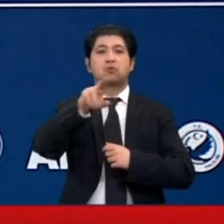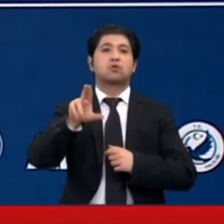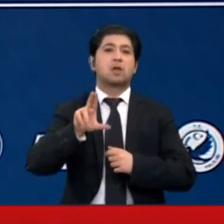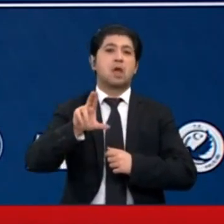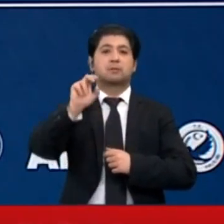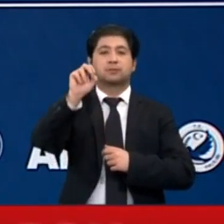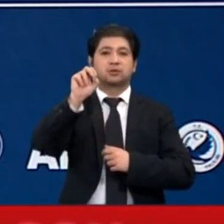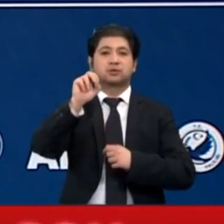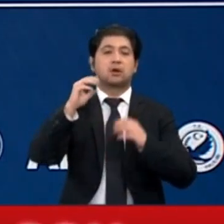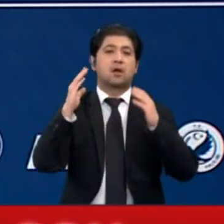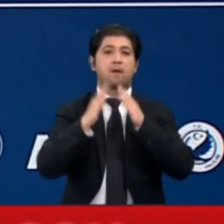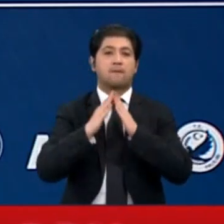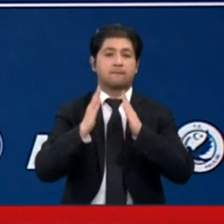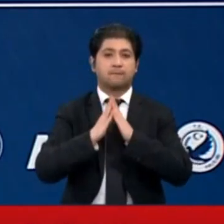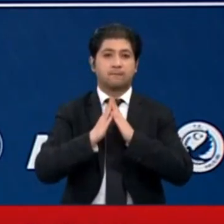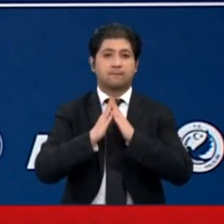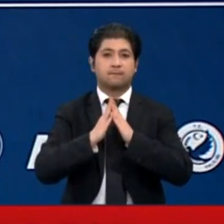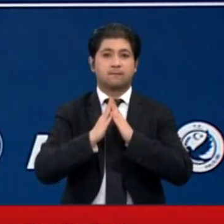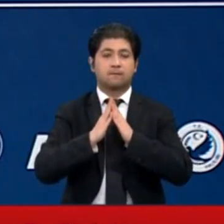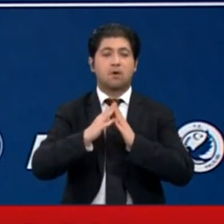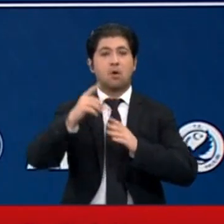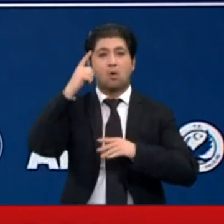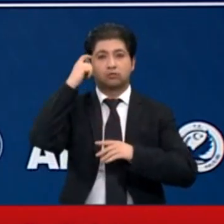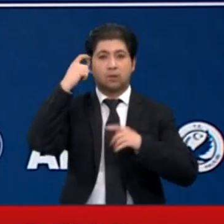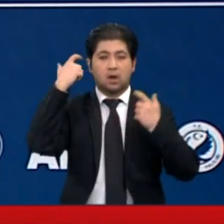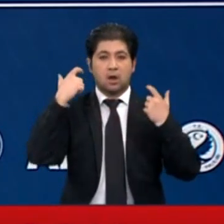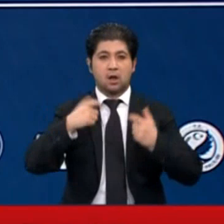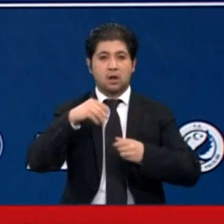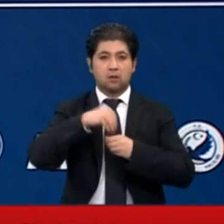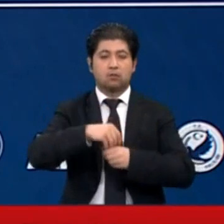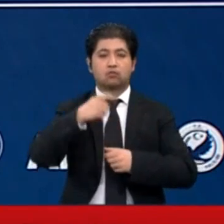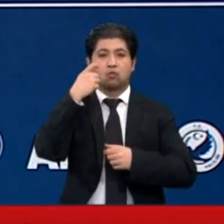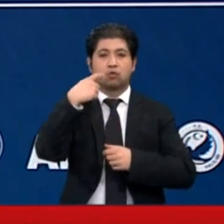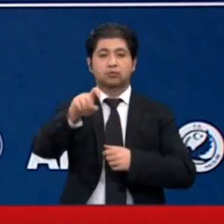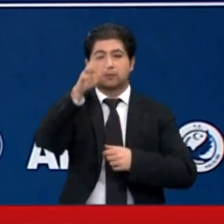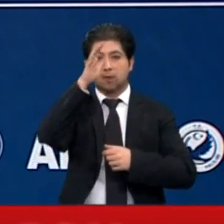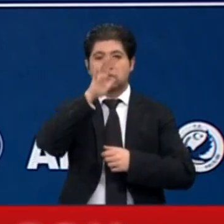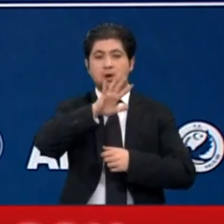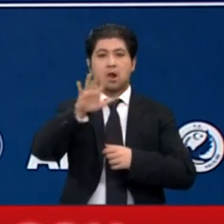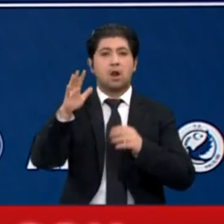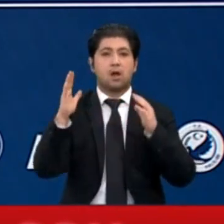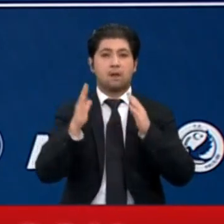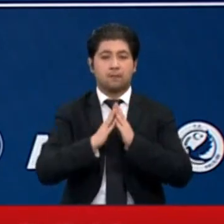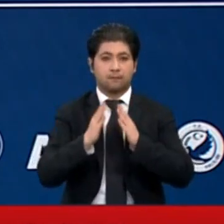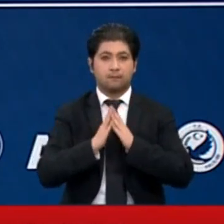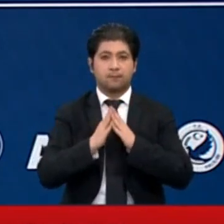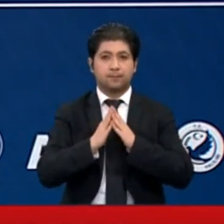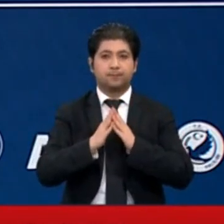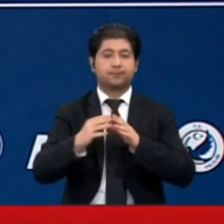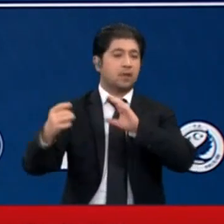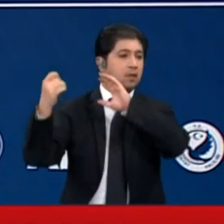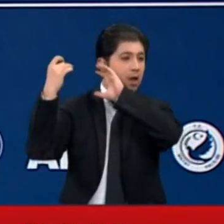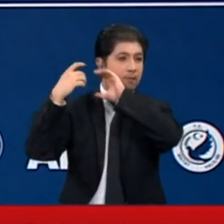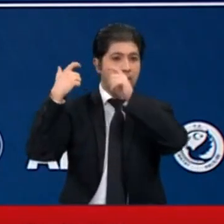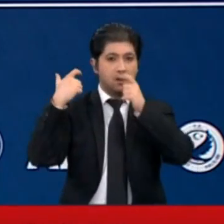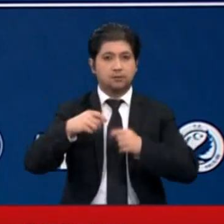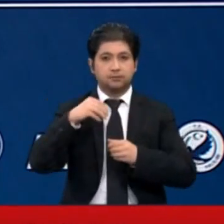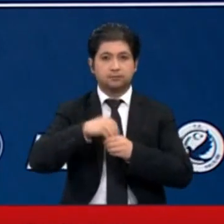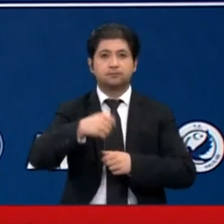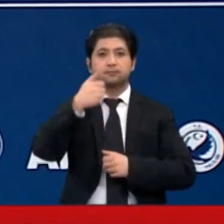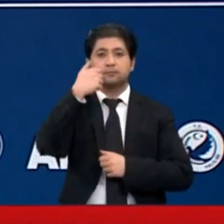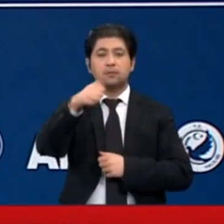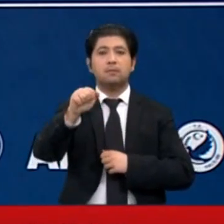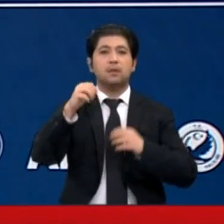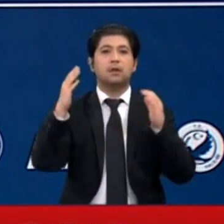44.770 konutun, Osmaniye'de 9.550 konutun, Diyarbakır'da